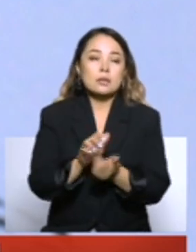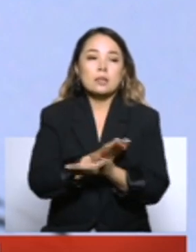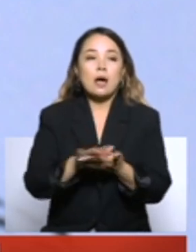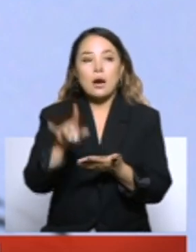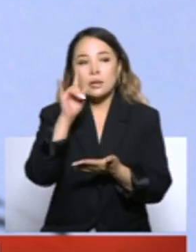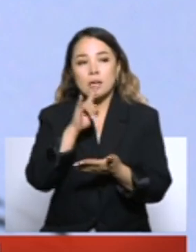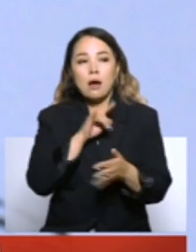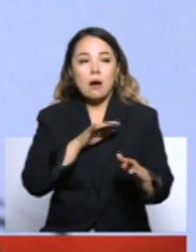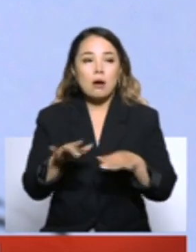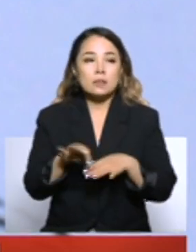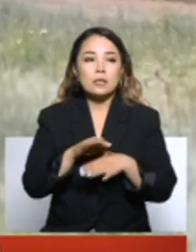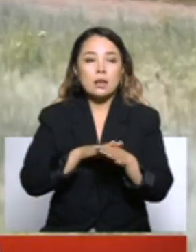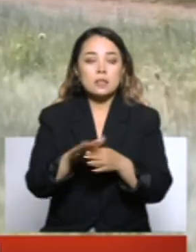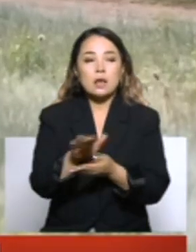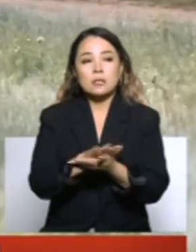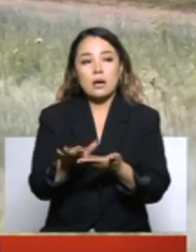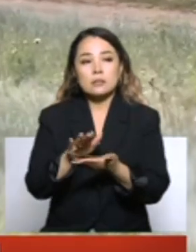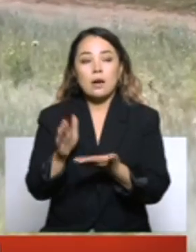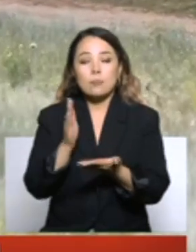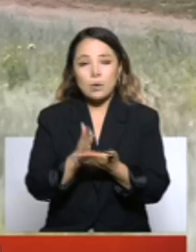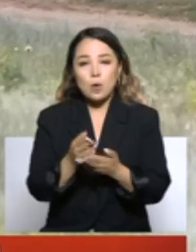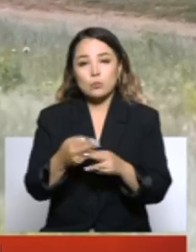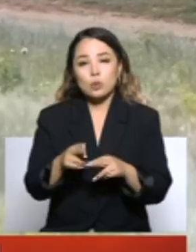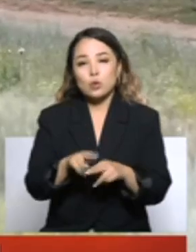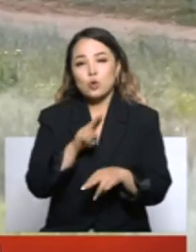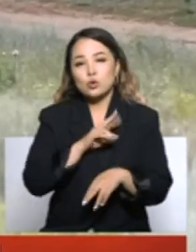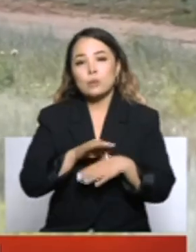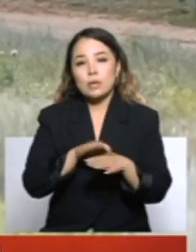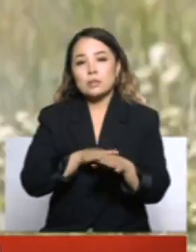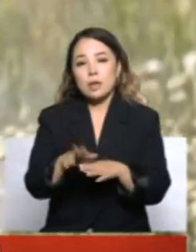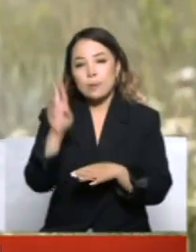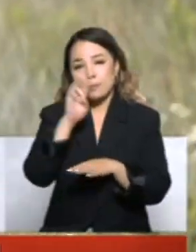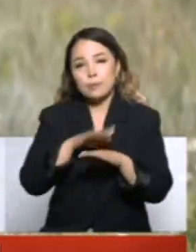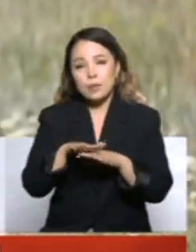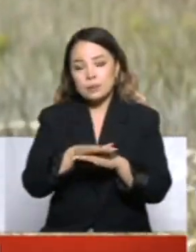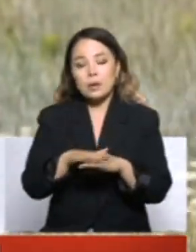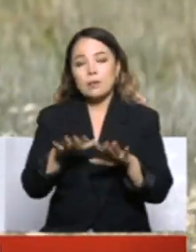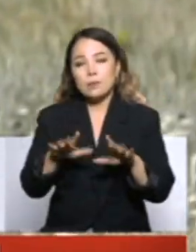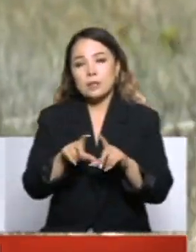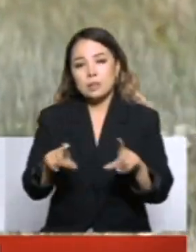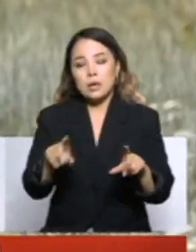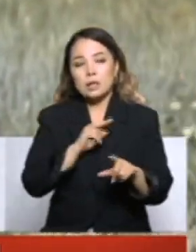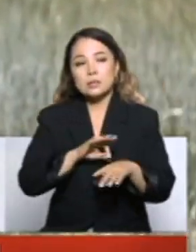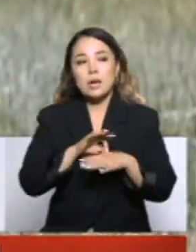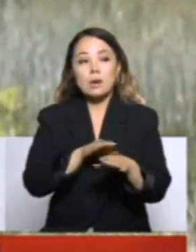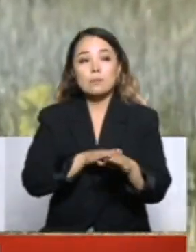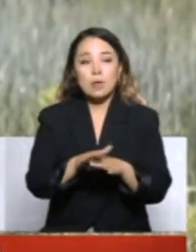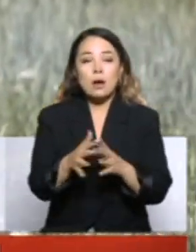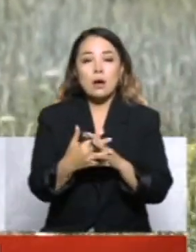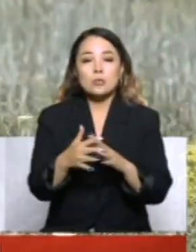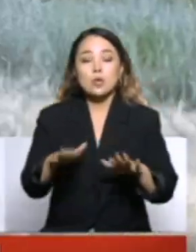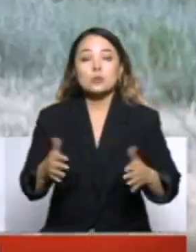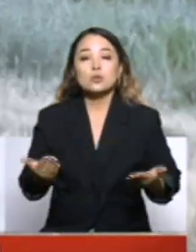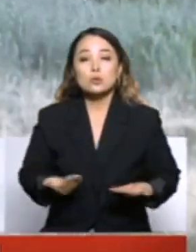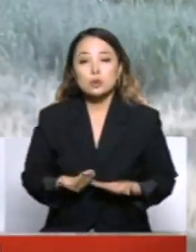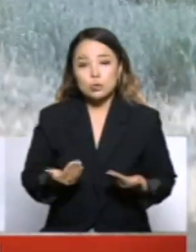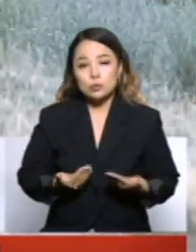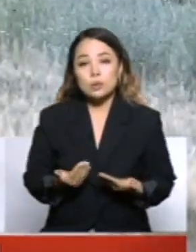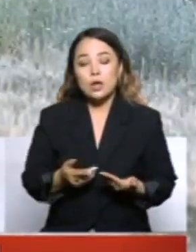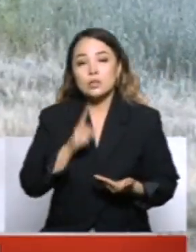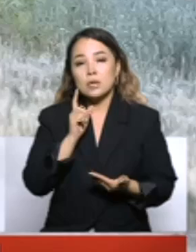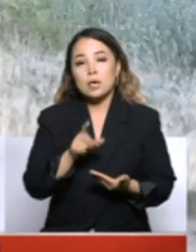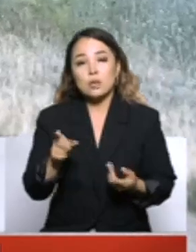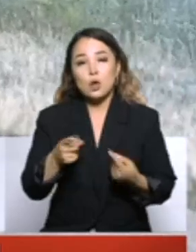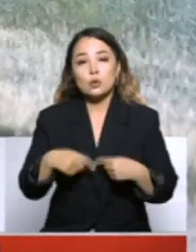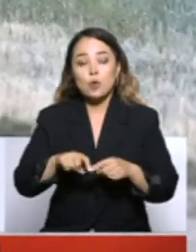Қазақстан акциясы аясында тазаланып жатыр. Бұл жұмыстарға мемлекеттік мекемелердің қызметкерлері мен ауыл тұрғындары және